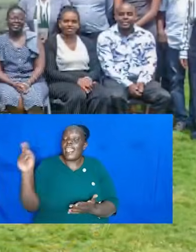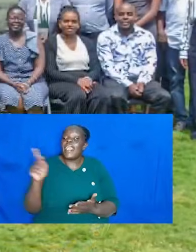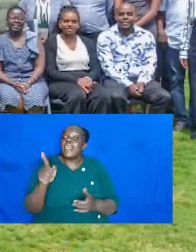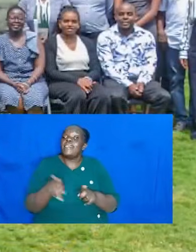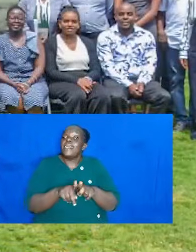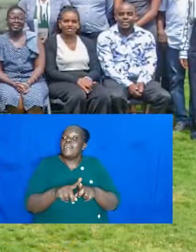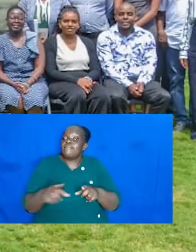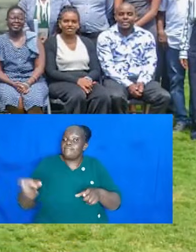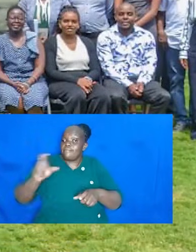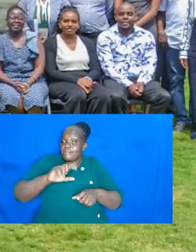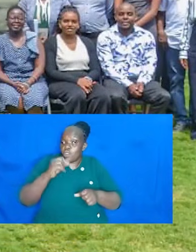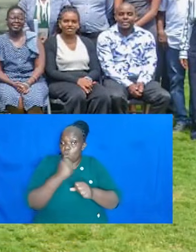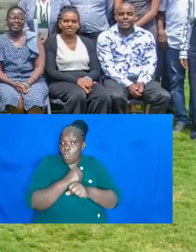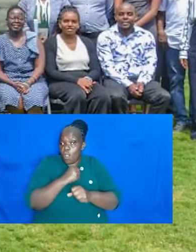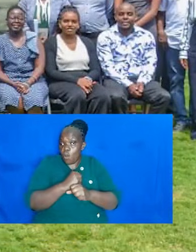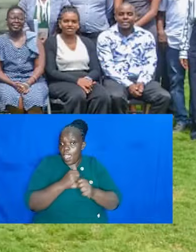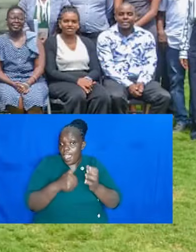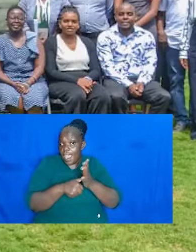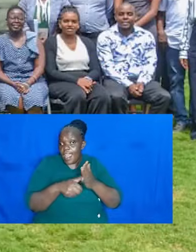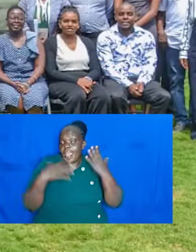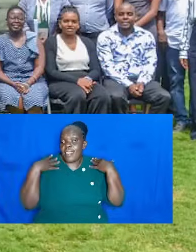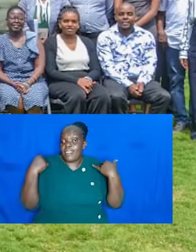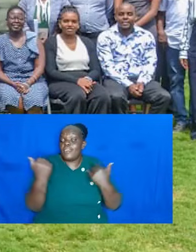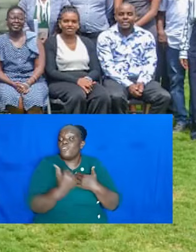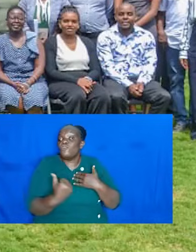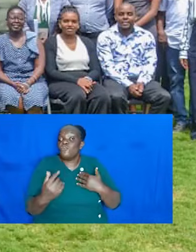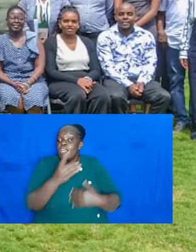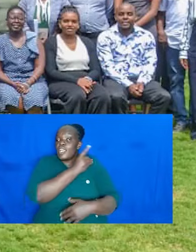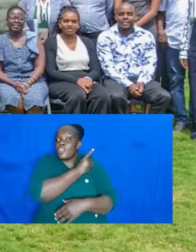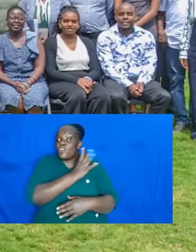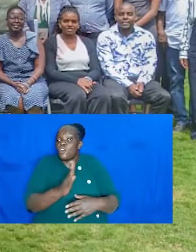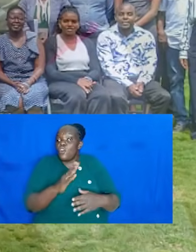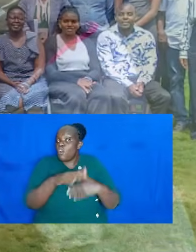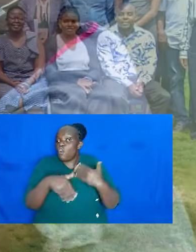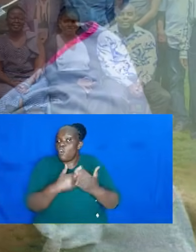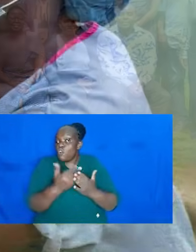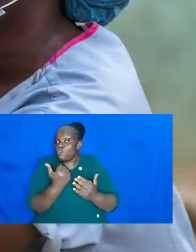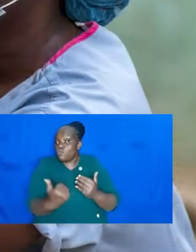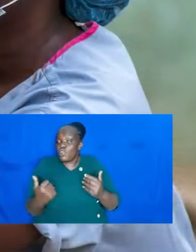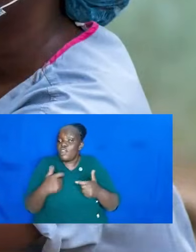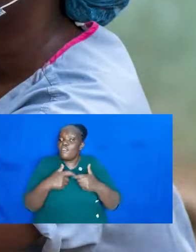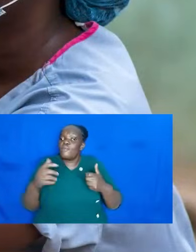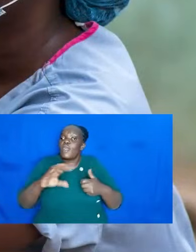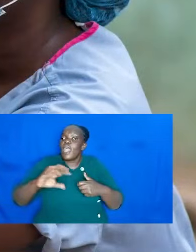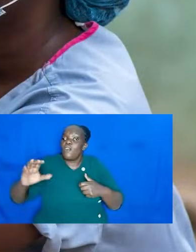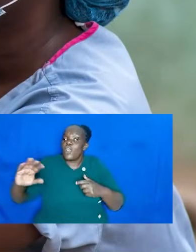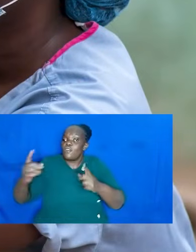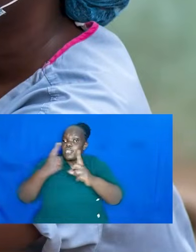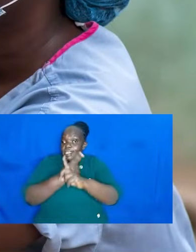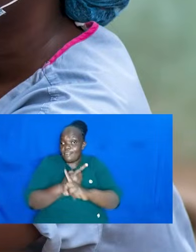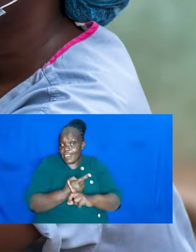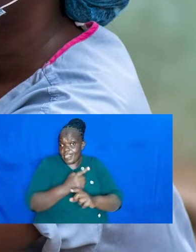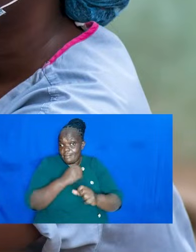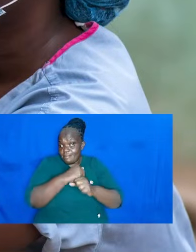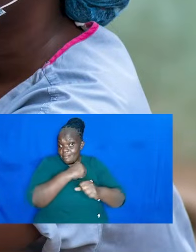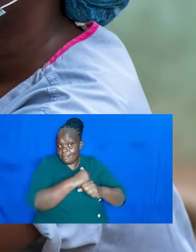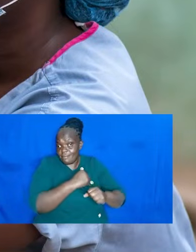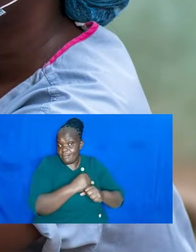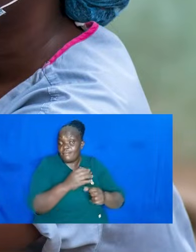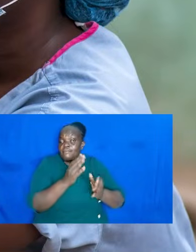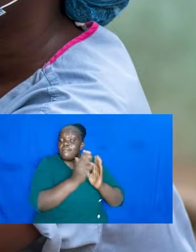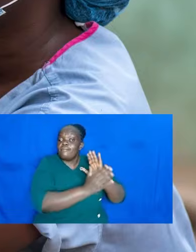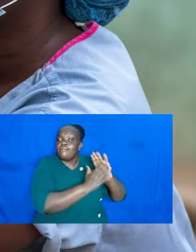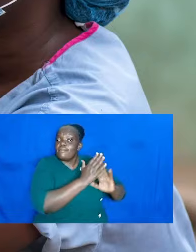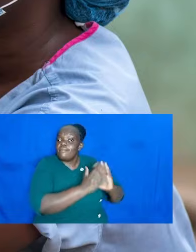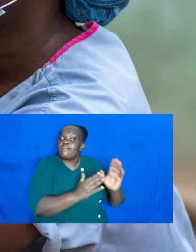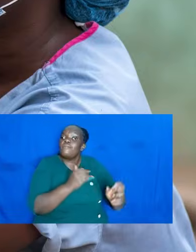Kenya imeongeza juhudi za afya ya watoto huku madaktari bingwa wa watoto kutoka kaunti mbalimbali wakitengeneza